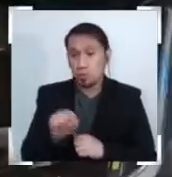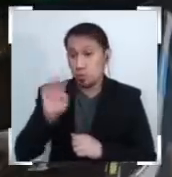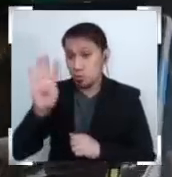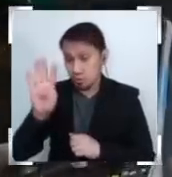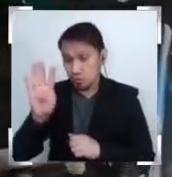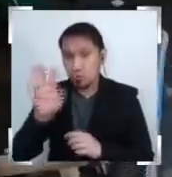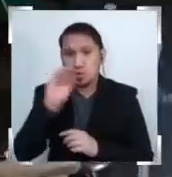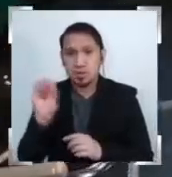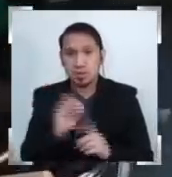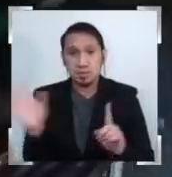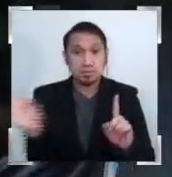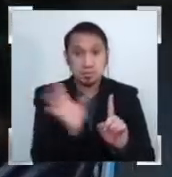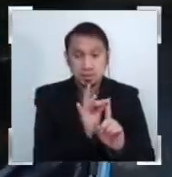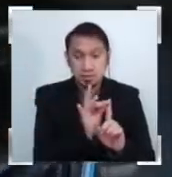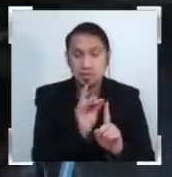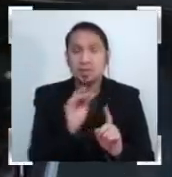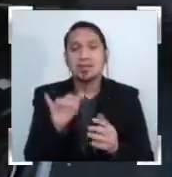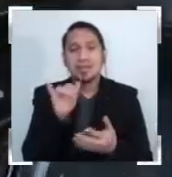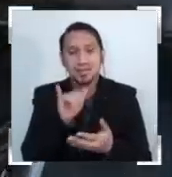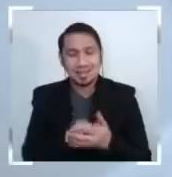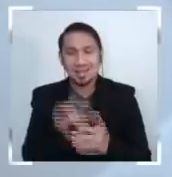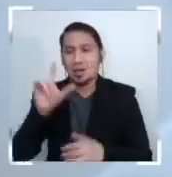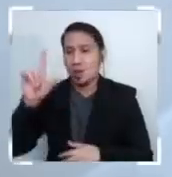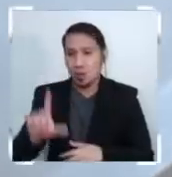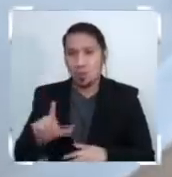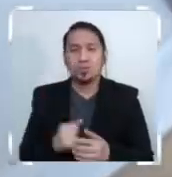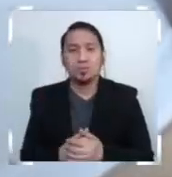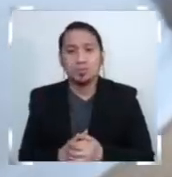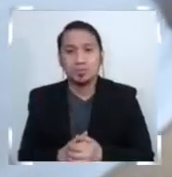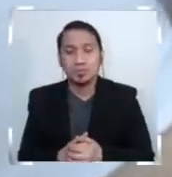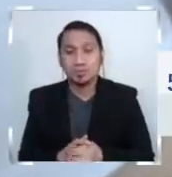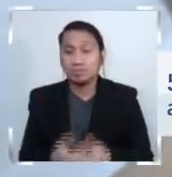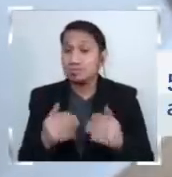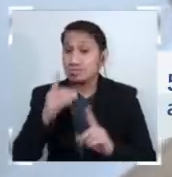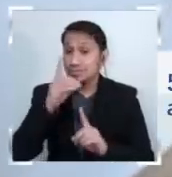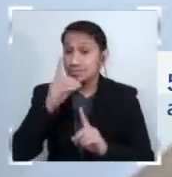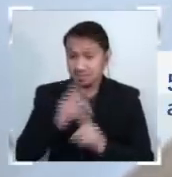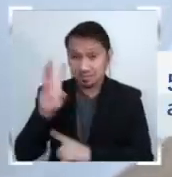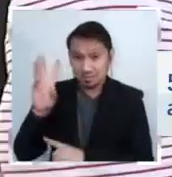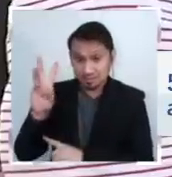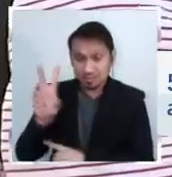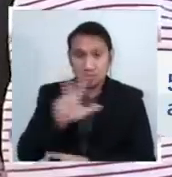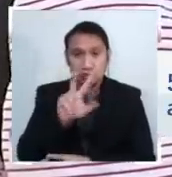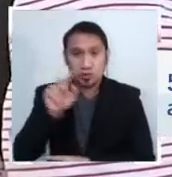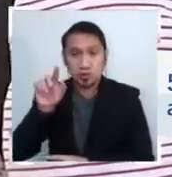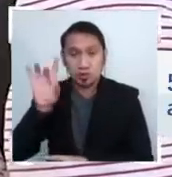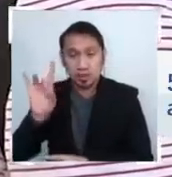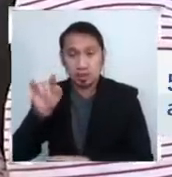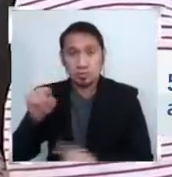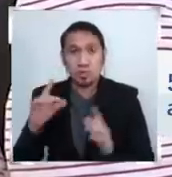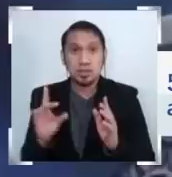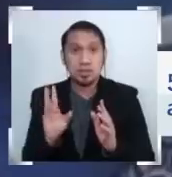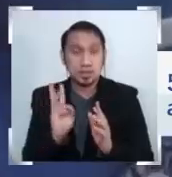rate, ikalawang pinakamababa mula na magsimula ang pandemic. As of December 6 naman, mahigit 38.6 million ang fully vaccinated sa